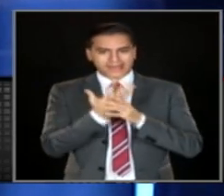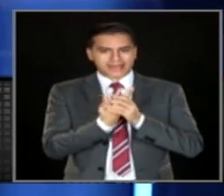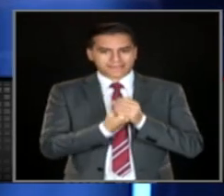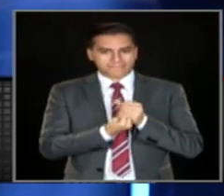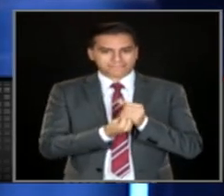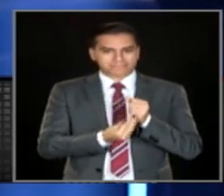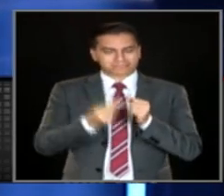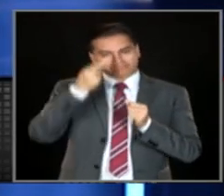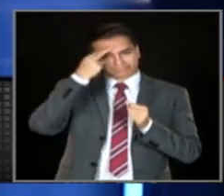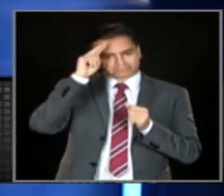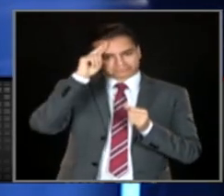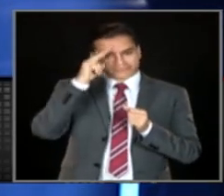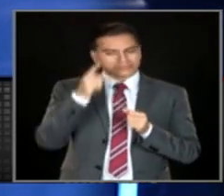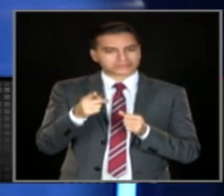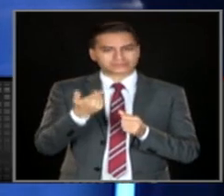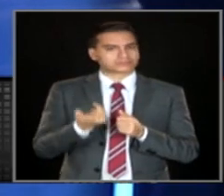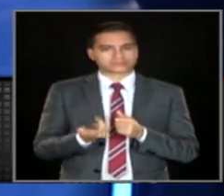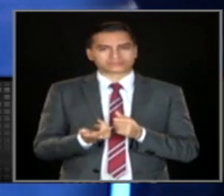1952، فمن هو؟